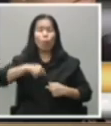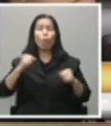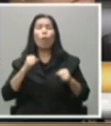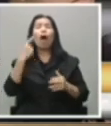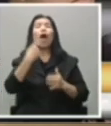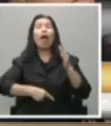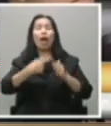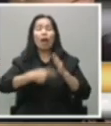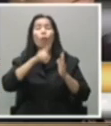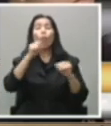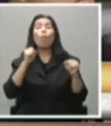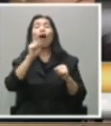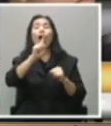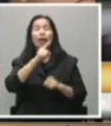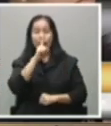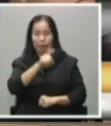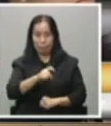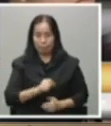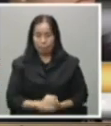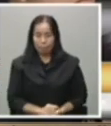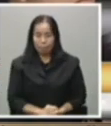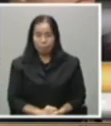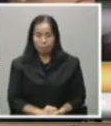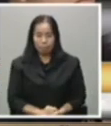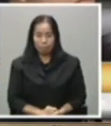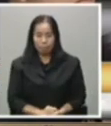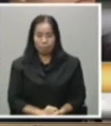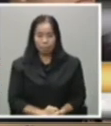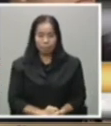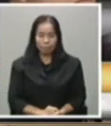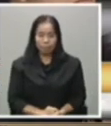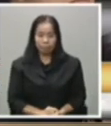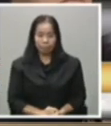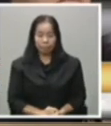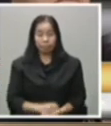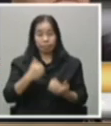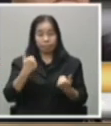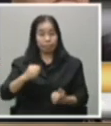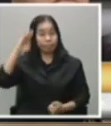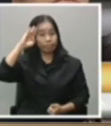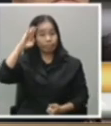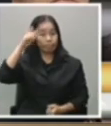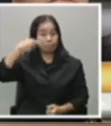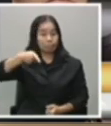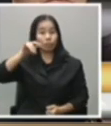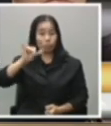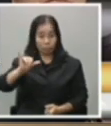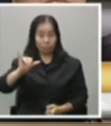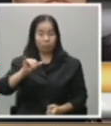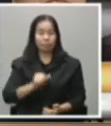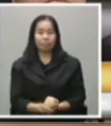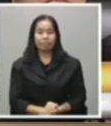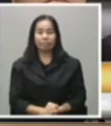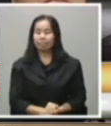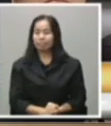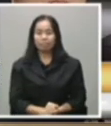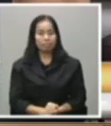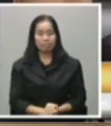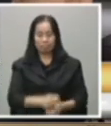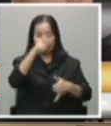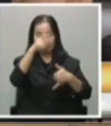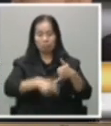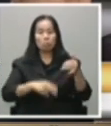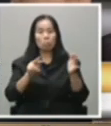ธานท่านประธานที่เคารพครับพลเอกประยุทธ์จันทร์โอชาเป็นบุคคลที่ขาดจิตส